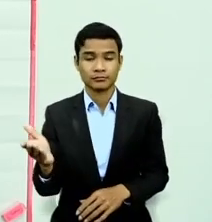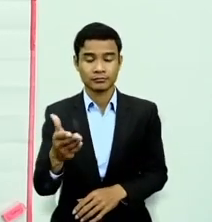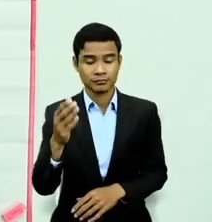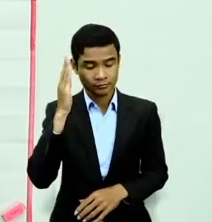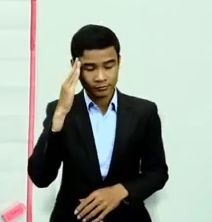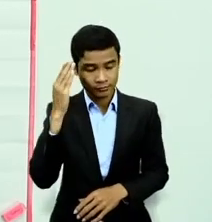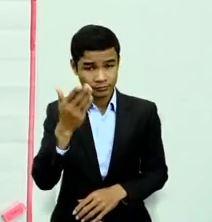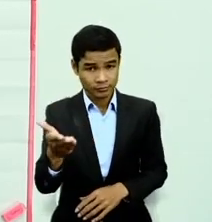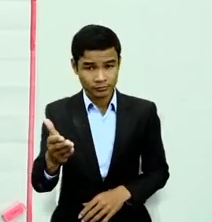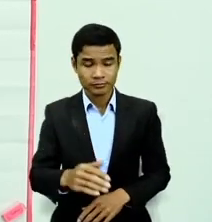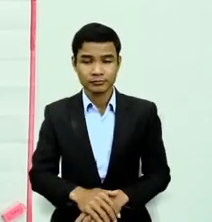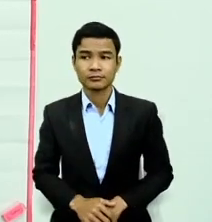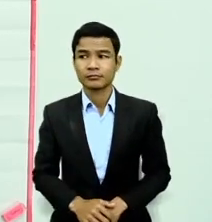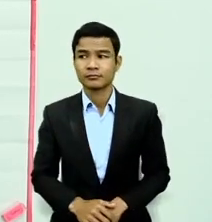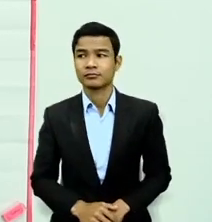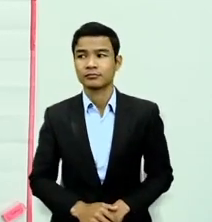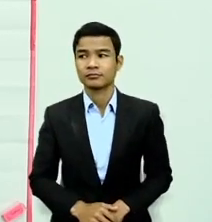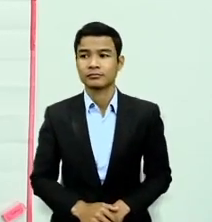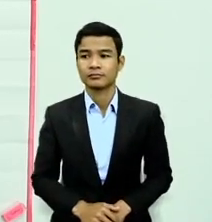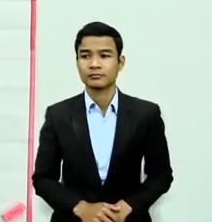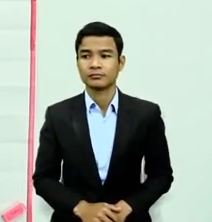nát chà